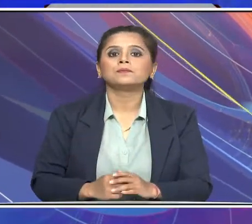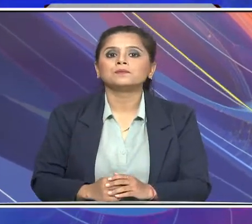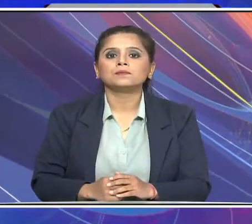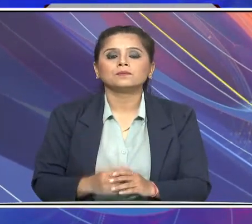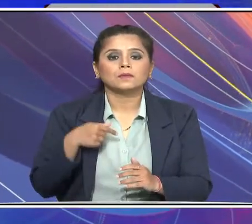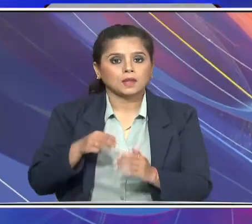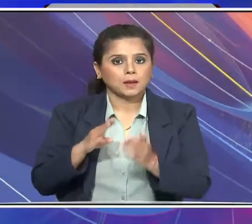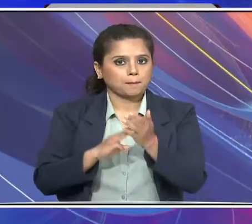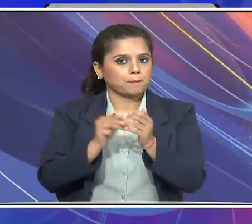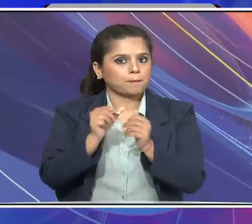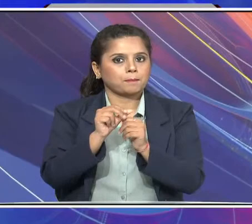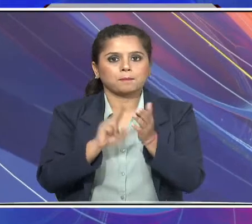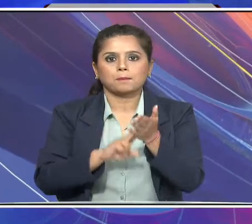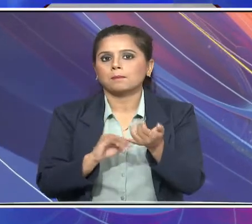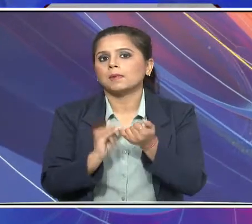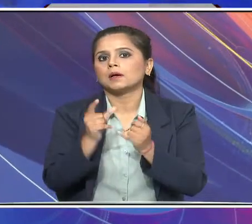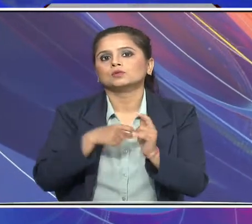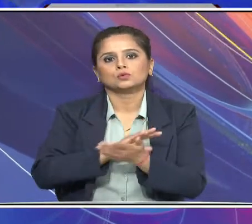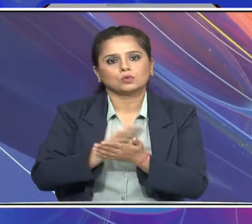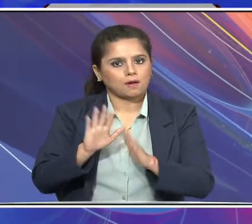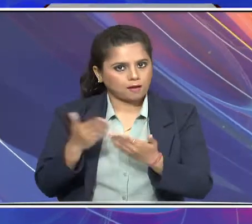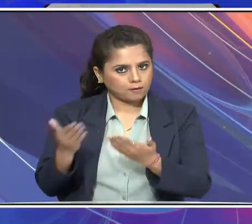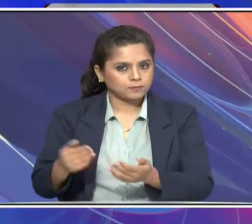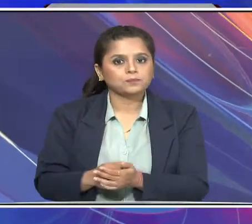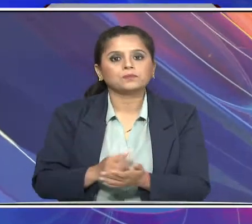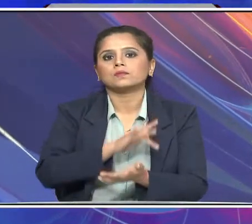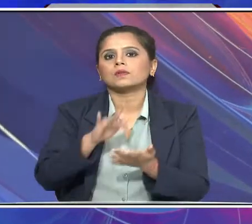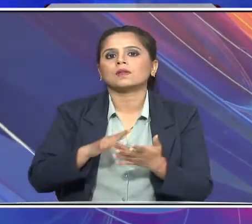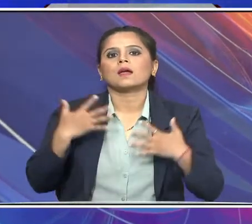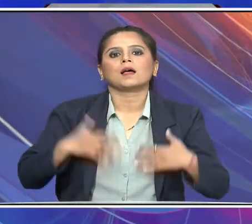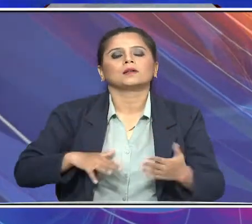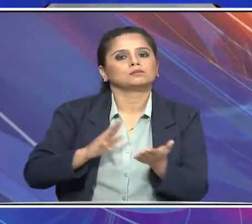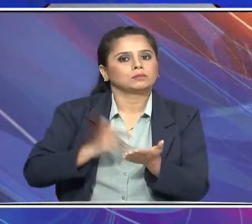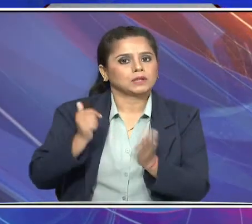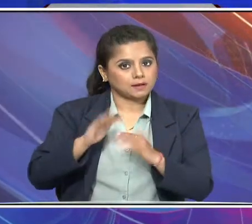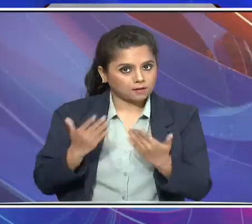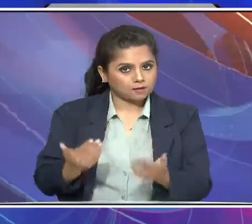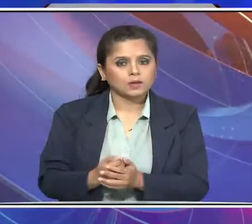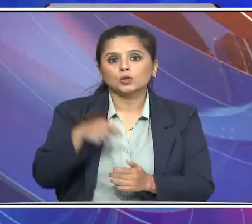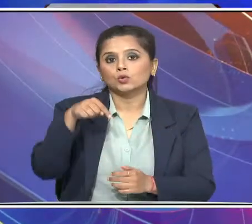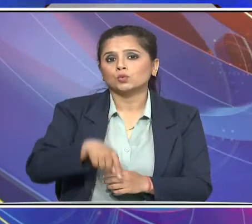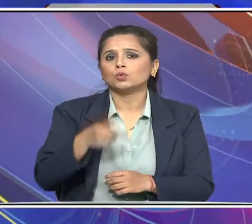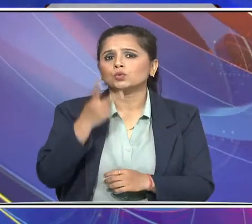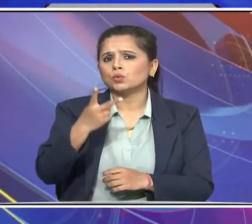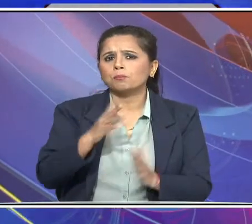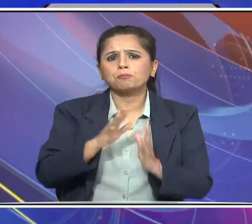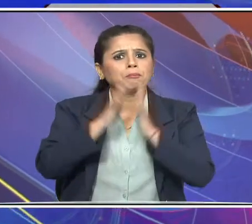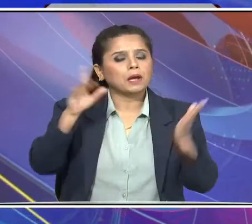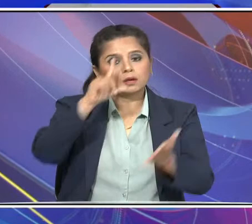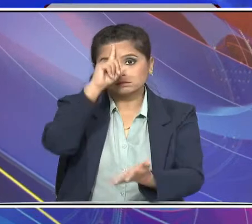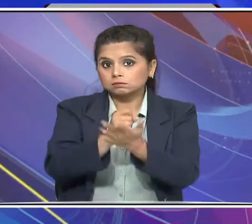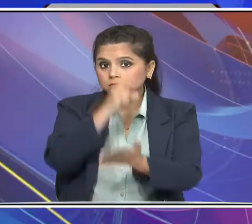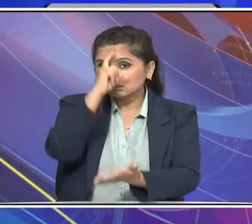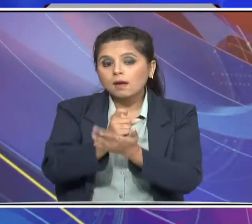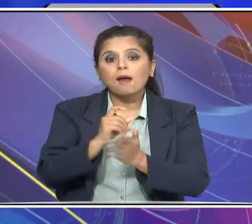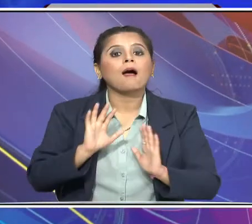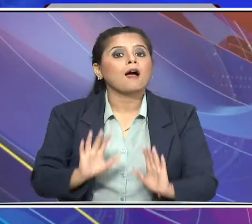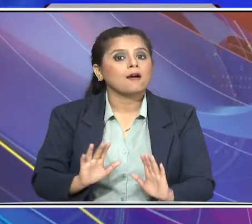मनसुख मांडवीया जी भी है माननीय केंद्रीय स्वास्थ्य मंत्री और आज के दो बड़े निर्णय हैं